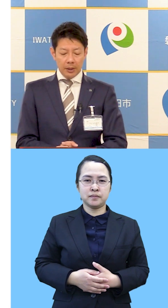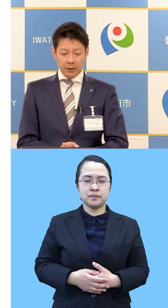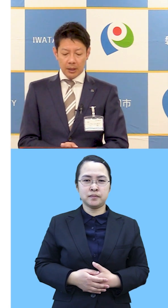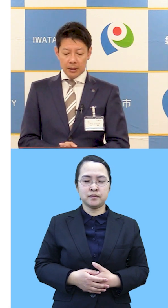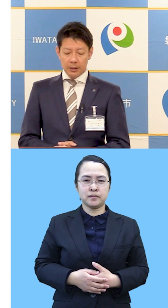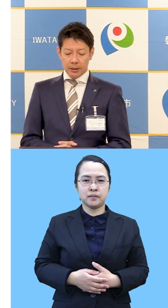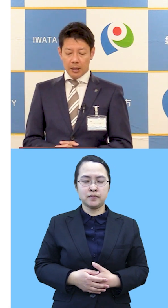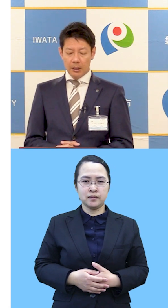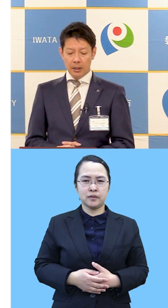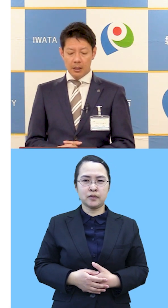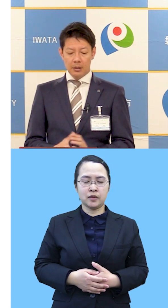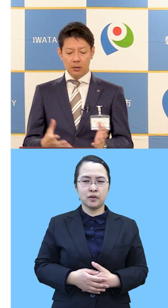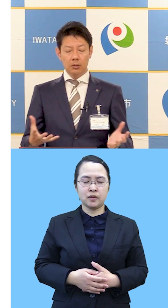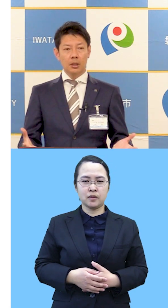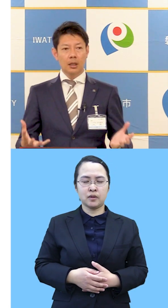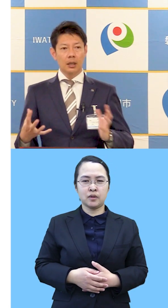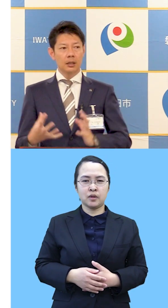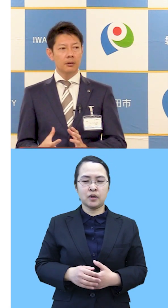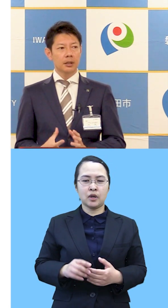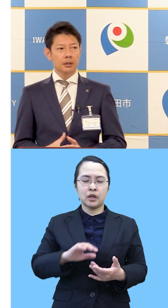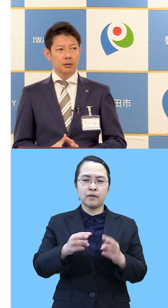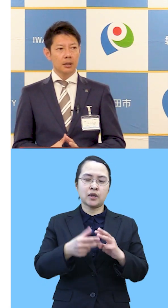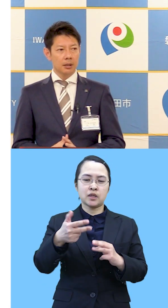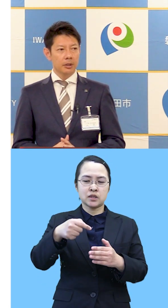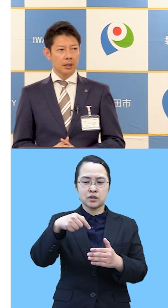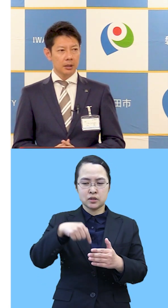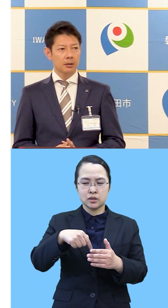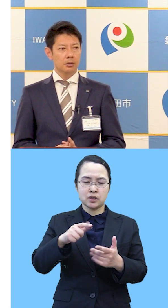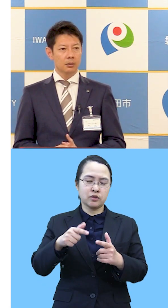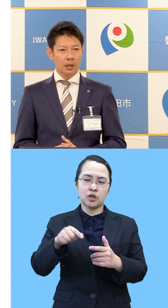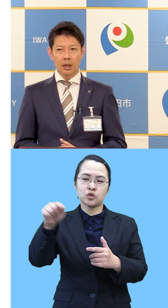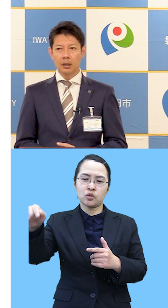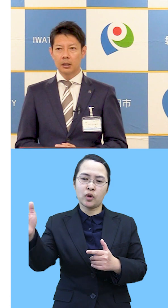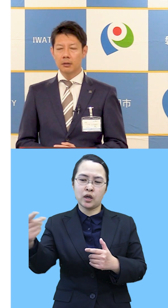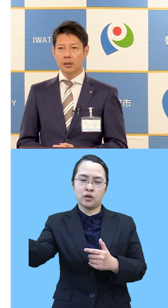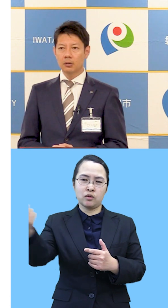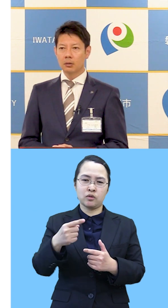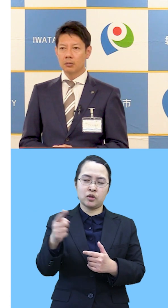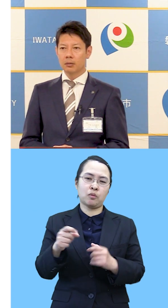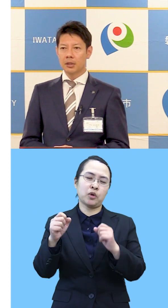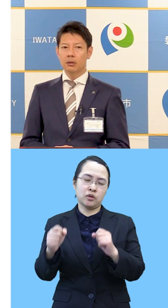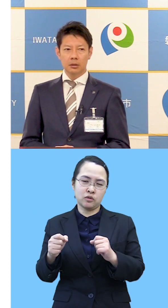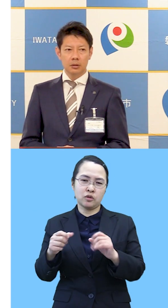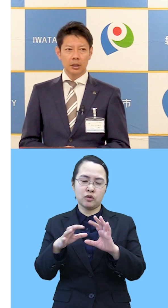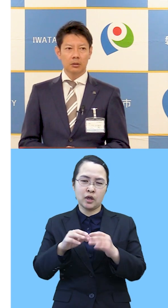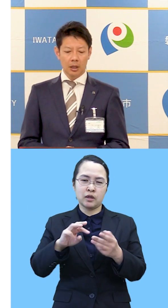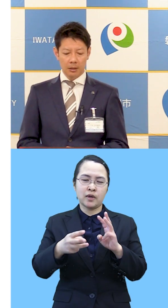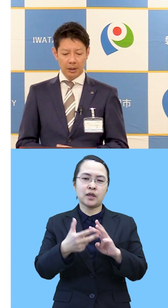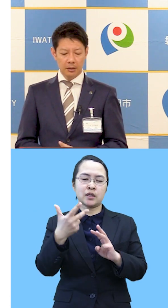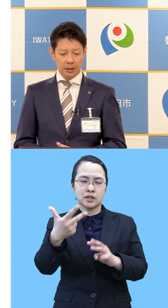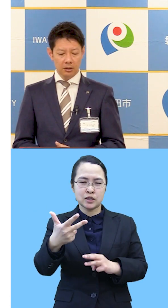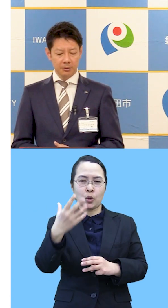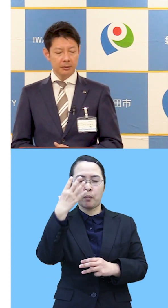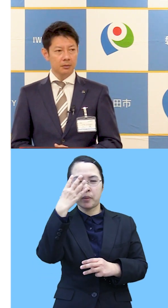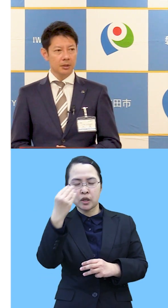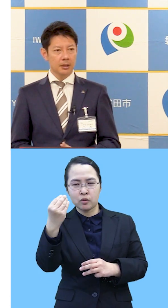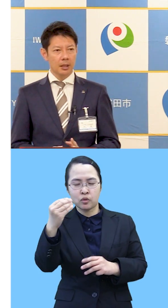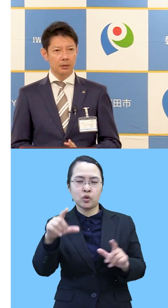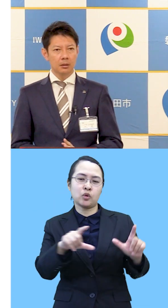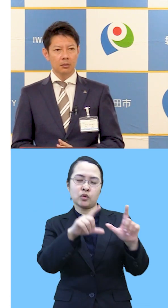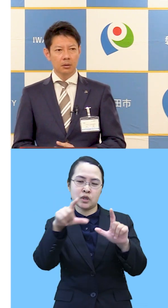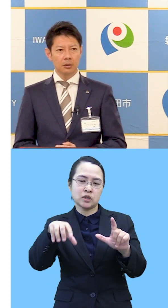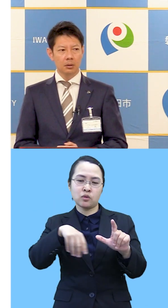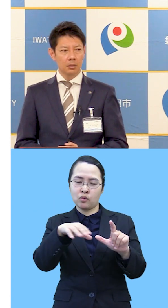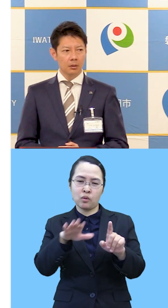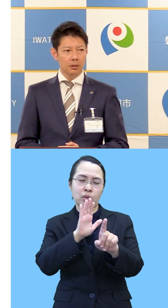またこの場の中でですね、外から岩田に来る方もいらっしゃるでしょうから、岩田の魅力だとか、暮らしの部分を支